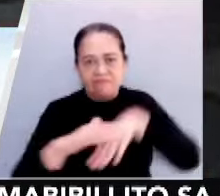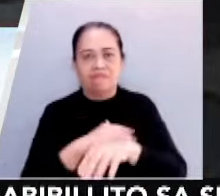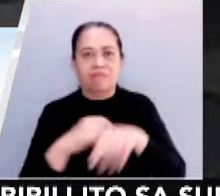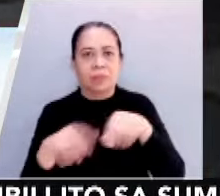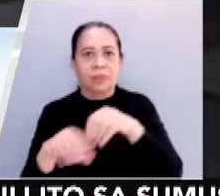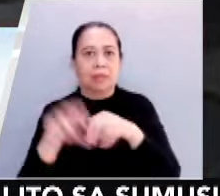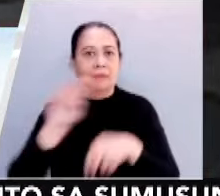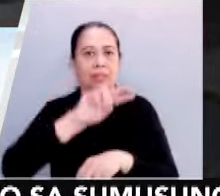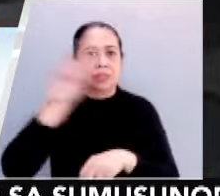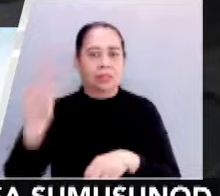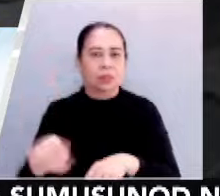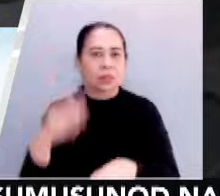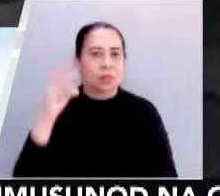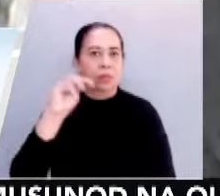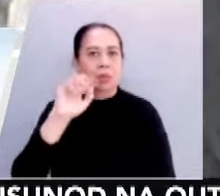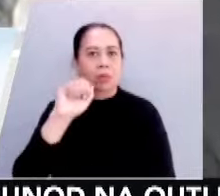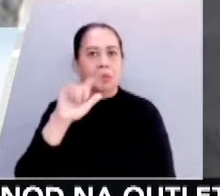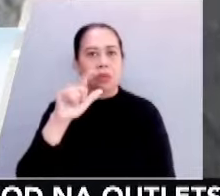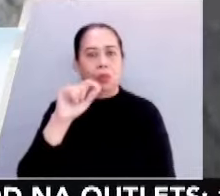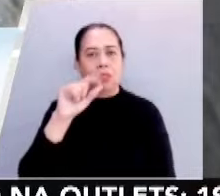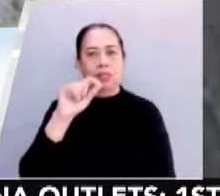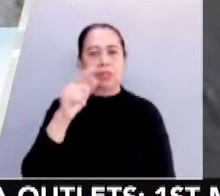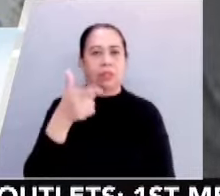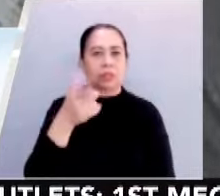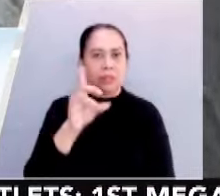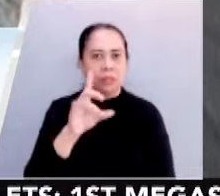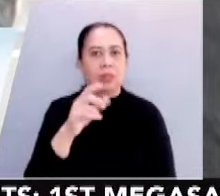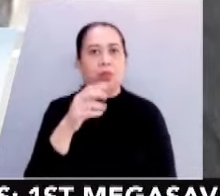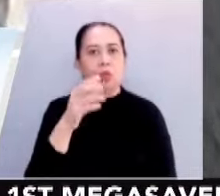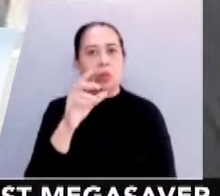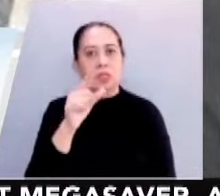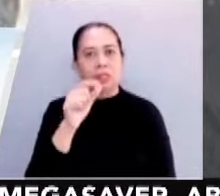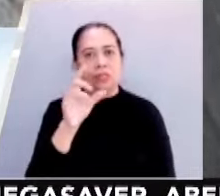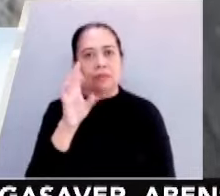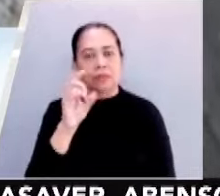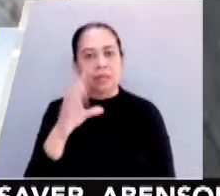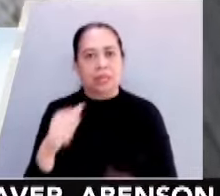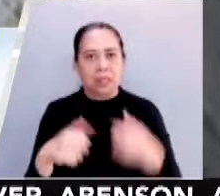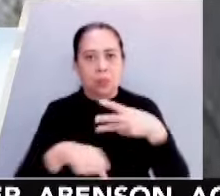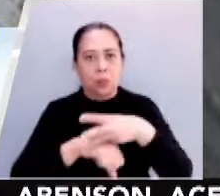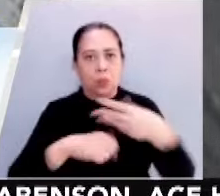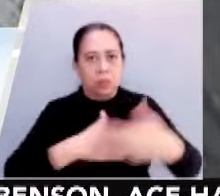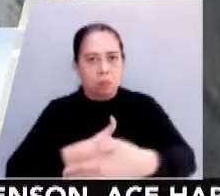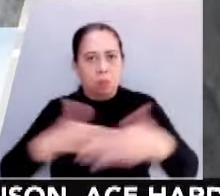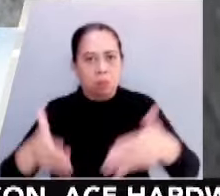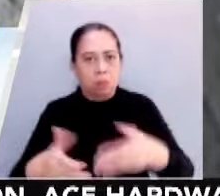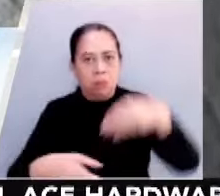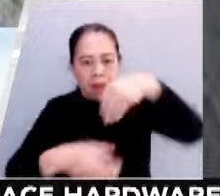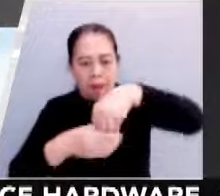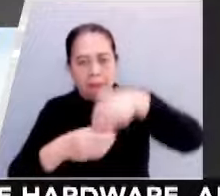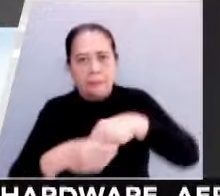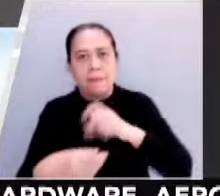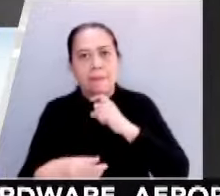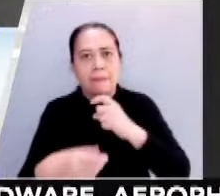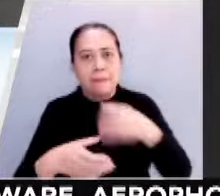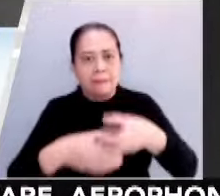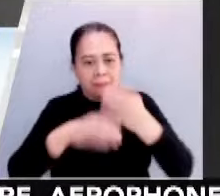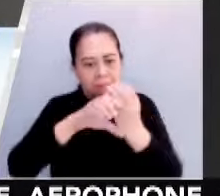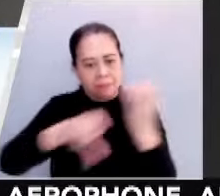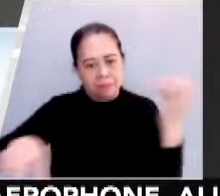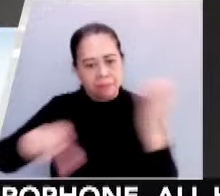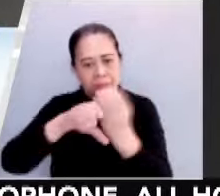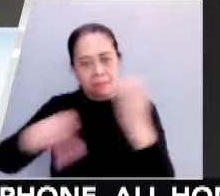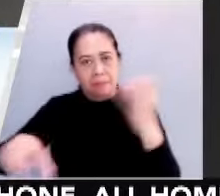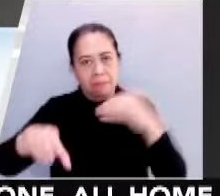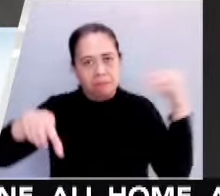noong May 26, 2017. Dito natuklasan ang 5 wooden crates na may metal cylinders na pinaglagyan ng aabot sa